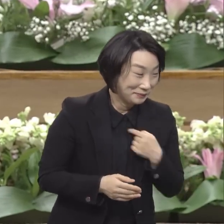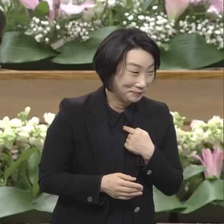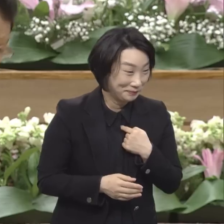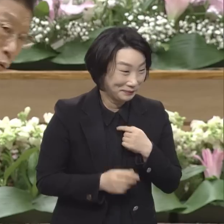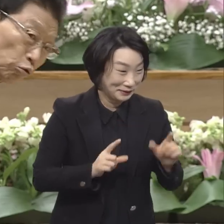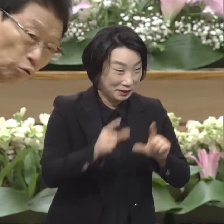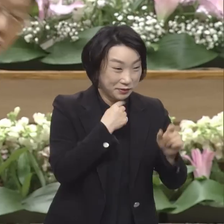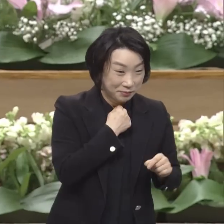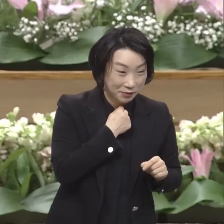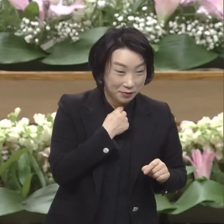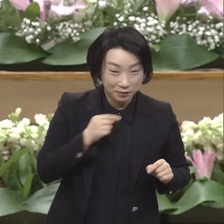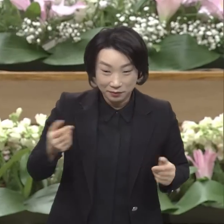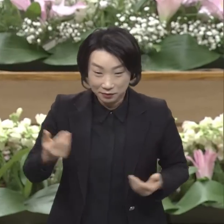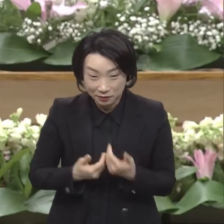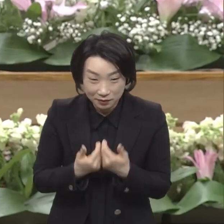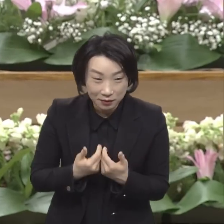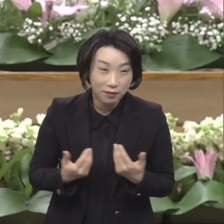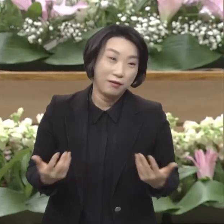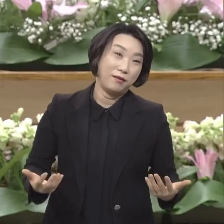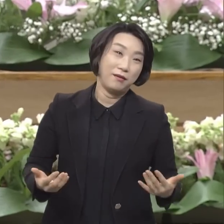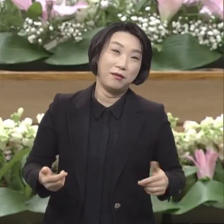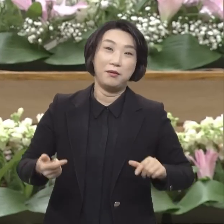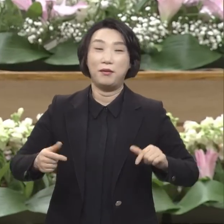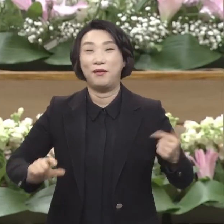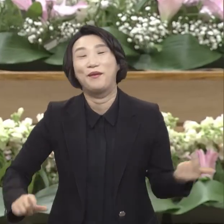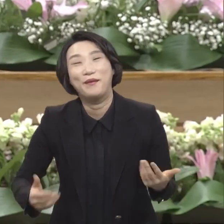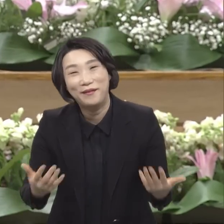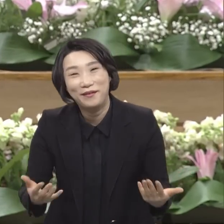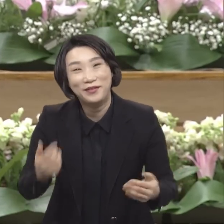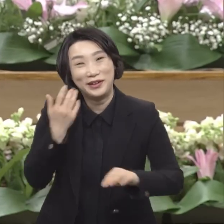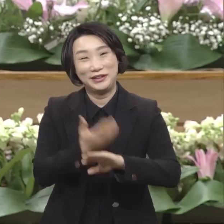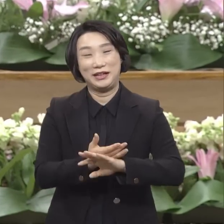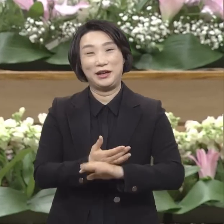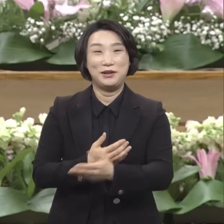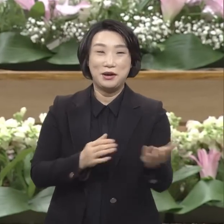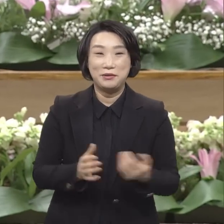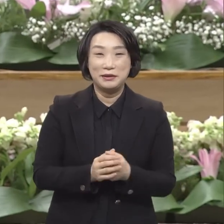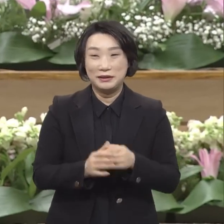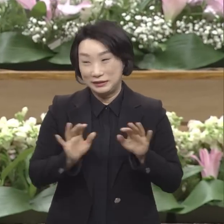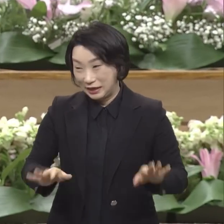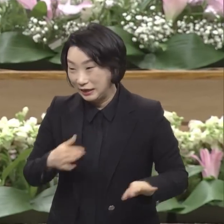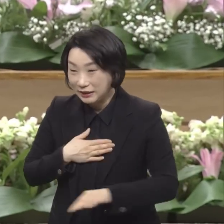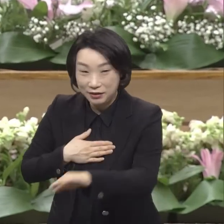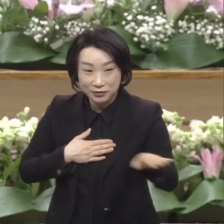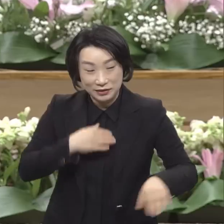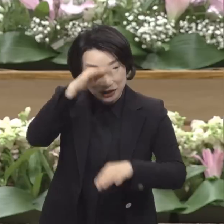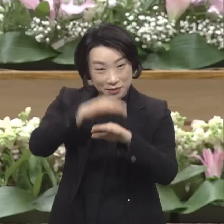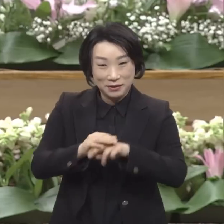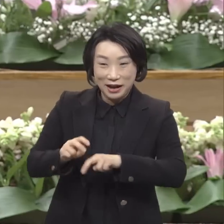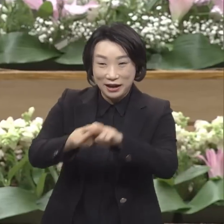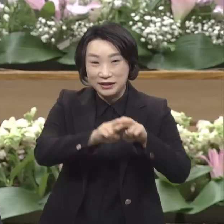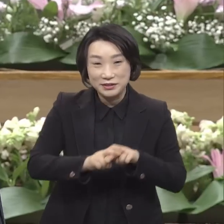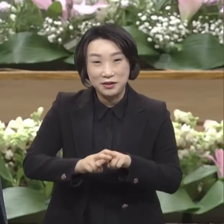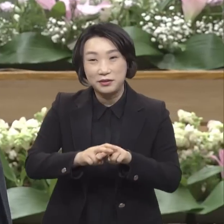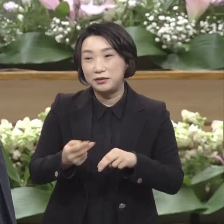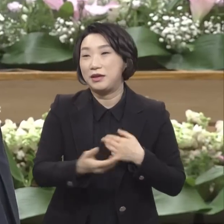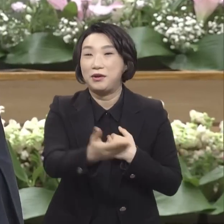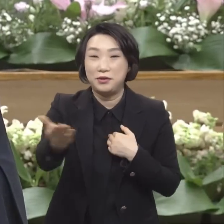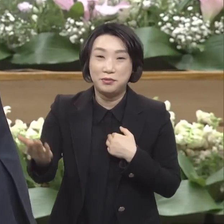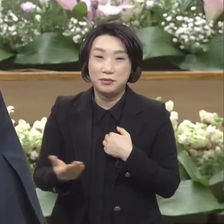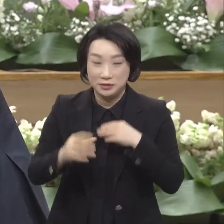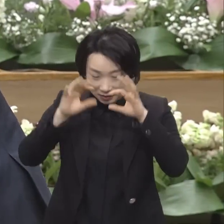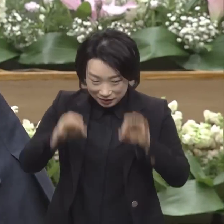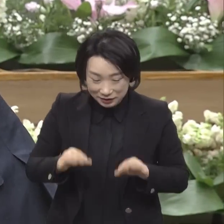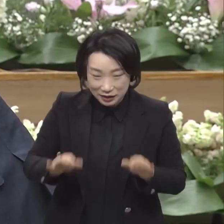나는 살고 싶고, 그러면 극과 극인데, 여기에 앉아있는 사람 중에도